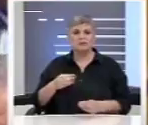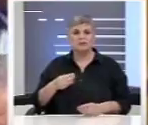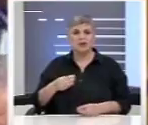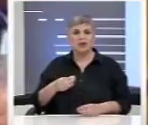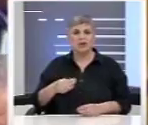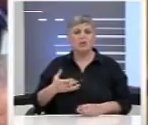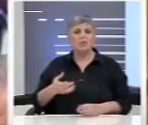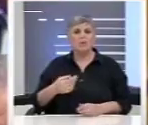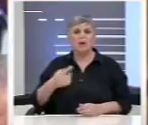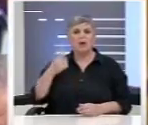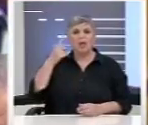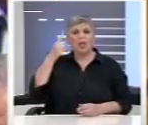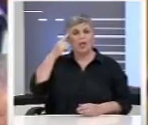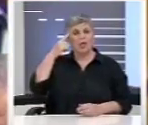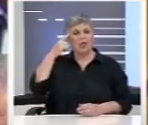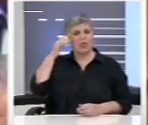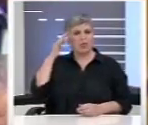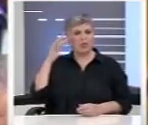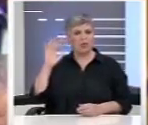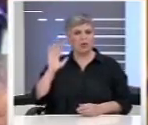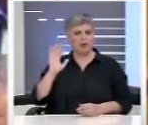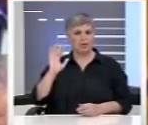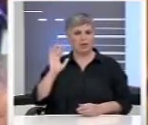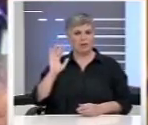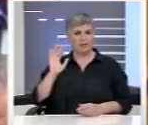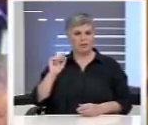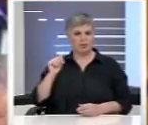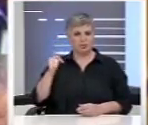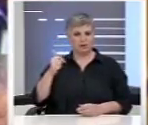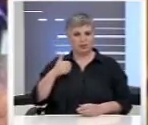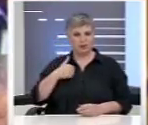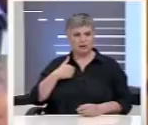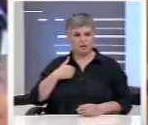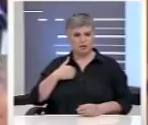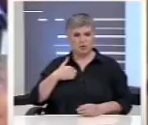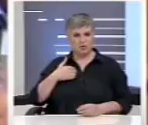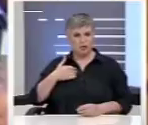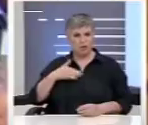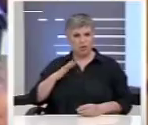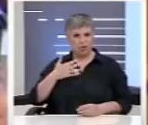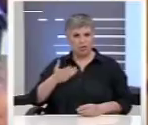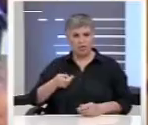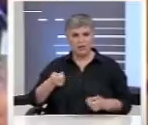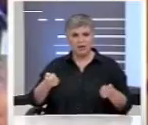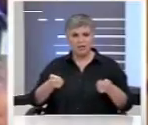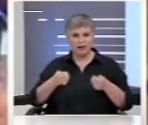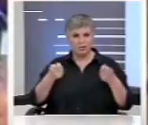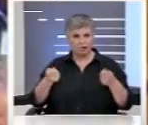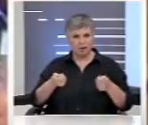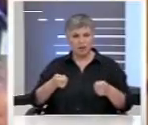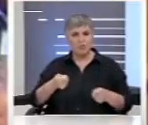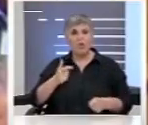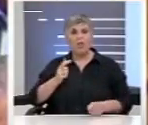Εγώ δεν θέλω να αναγνωρίσω και δεν πρόκειται να το κάνω και δεν προερχόμαστε από την αριστερά, είμαστε αριστερά στον